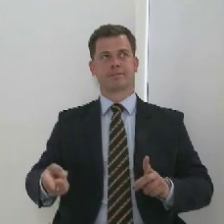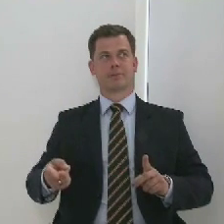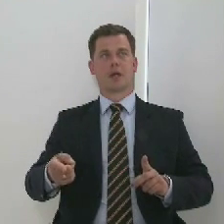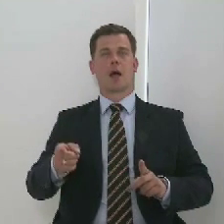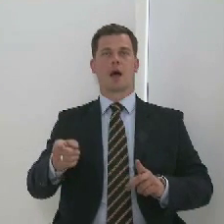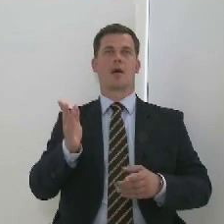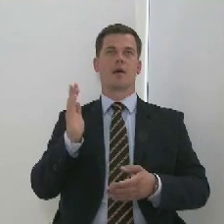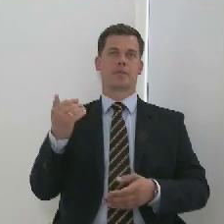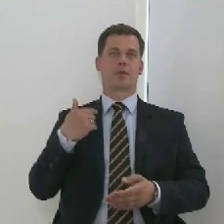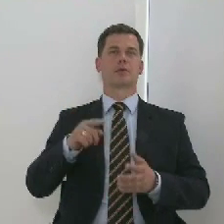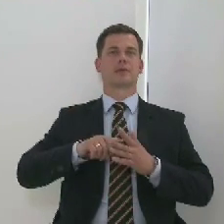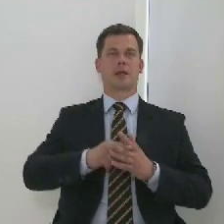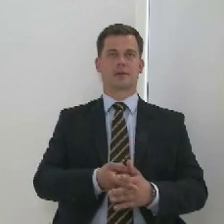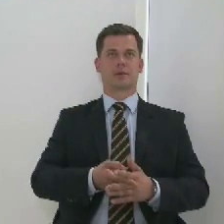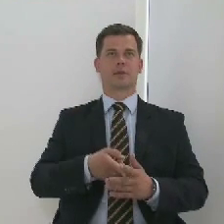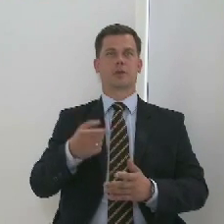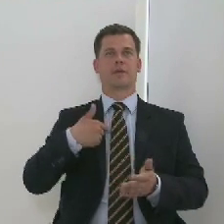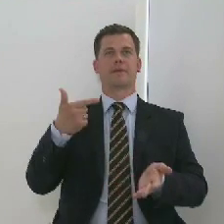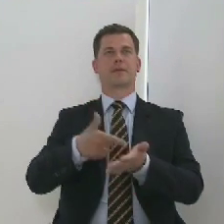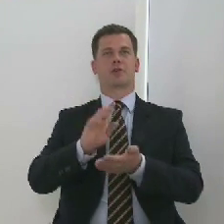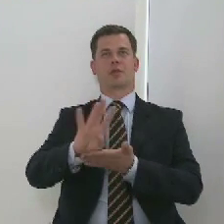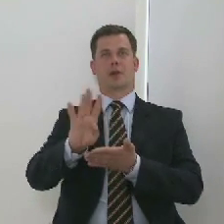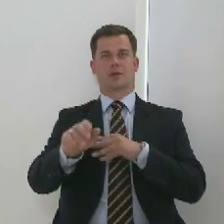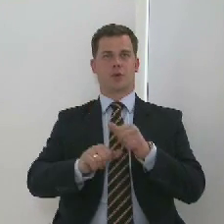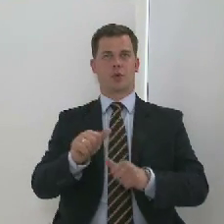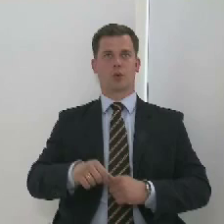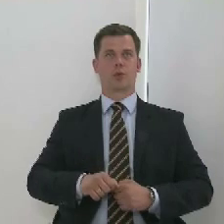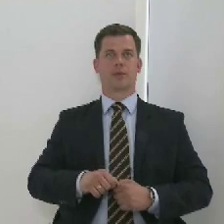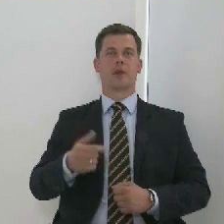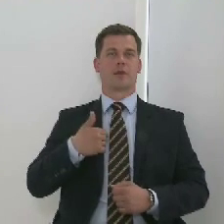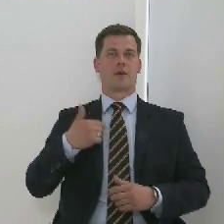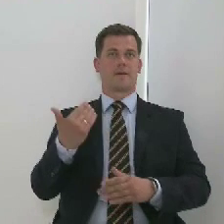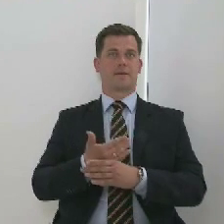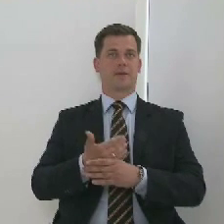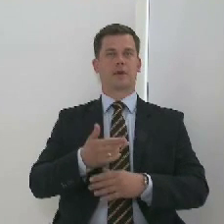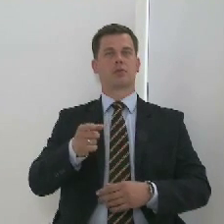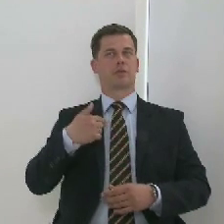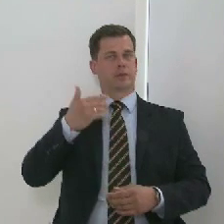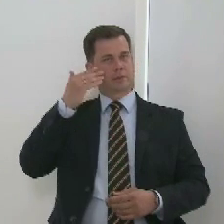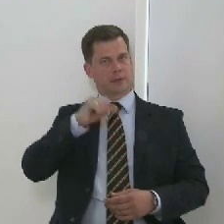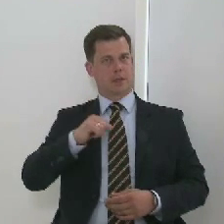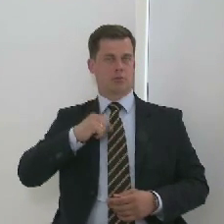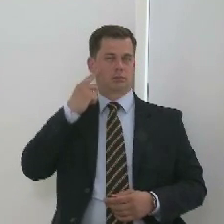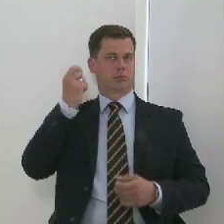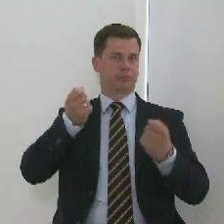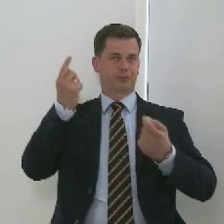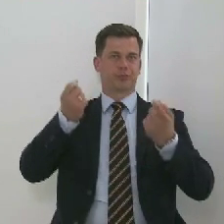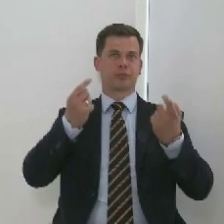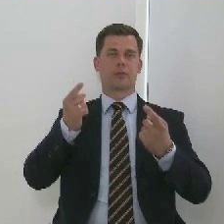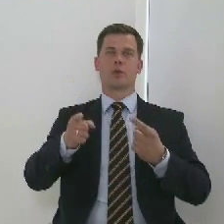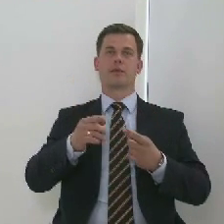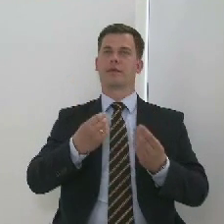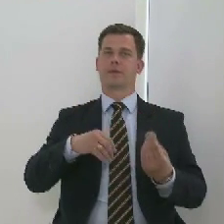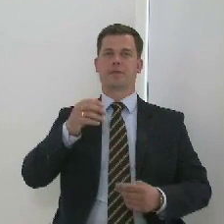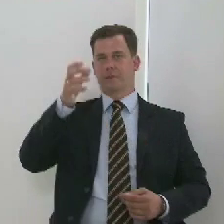natomiast zarejestrowaliśmy nasze przedsięwzięcie w roku 2014. Jesteśmy firmą know-how, czyli produktem naszej działalności jest przede